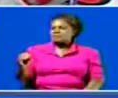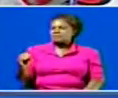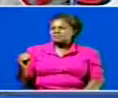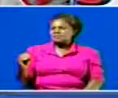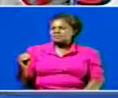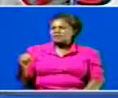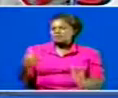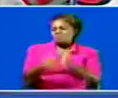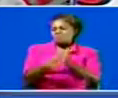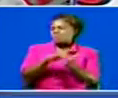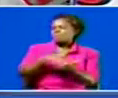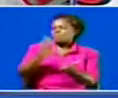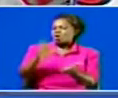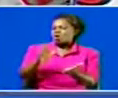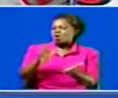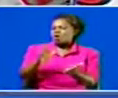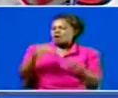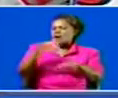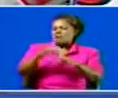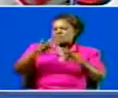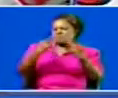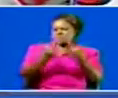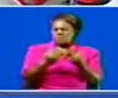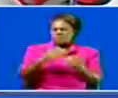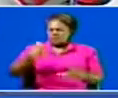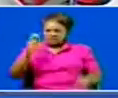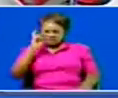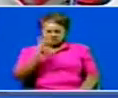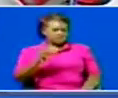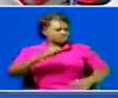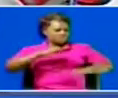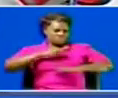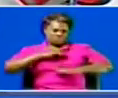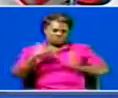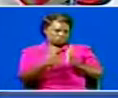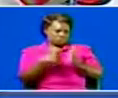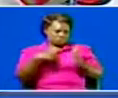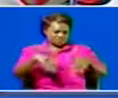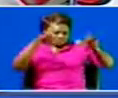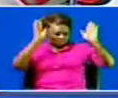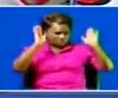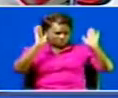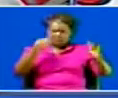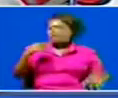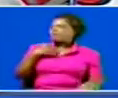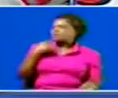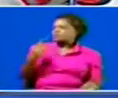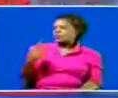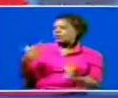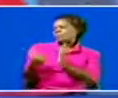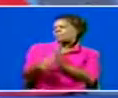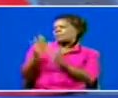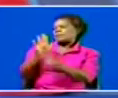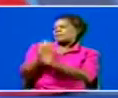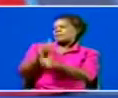yanazidi kuisonga familia ile na mambo kama hayo mpaka mwingine anaona sasa tosha. Sasa nataka kukuambia, matatizo mara